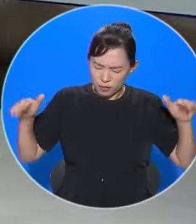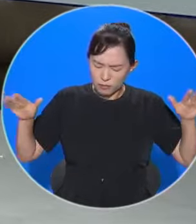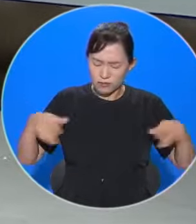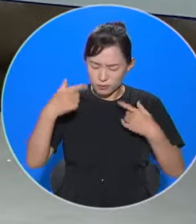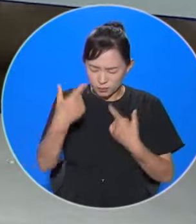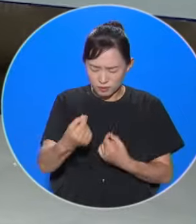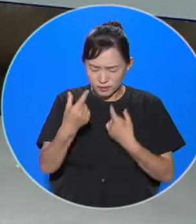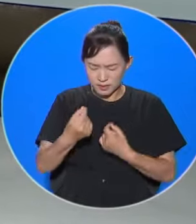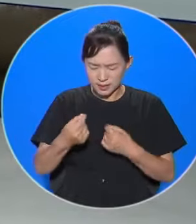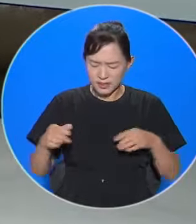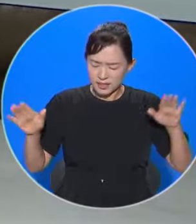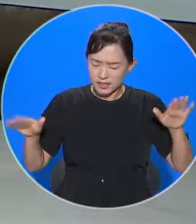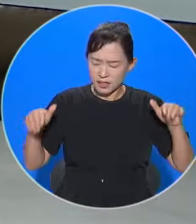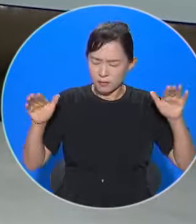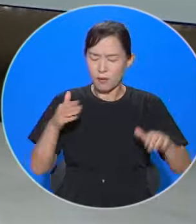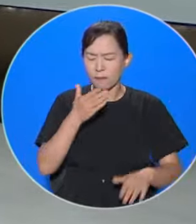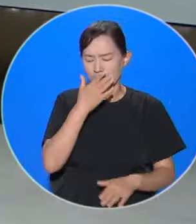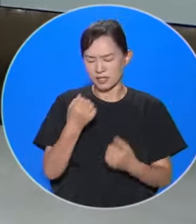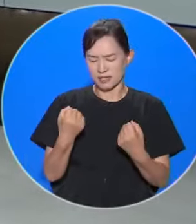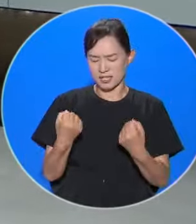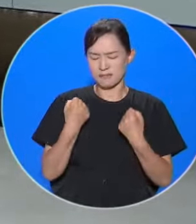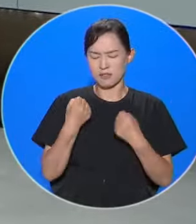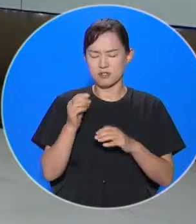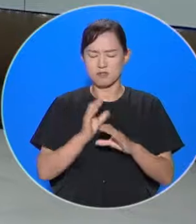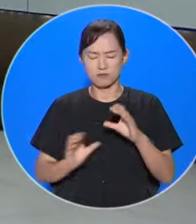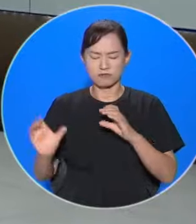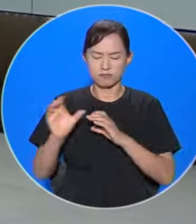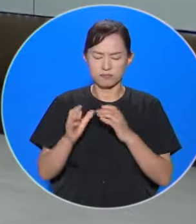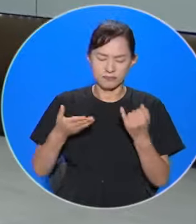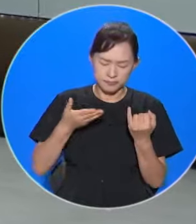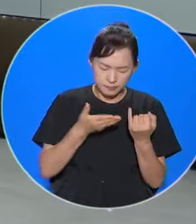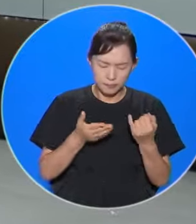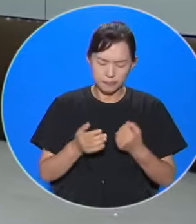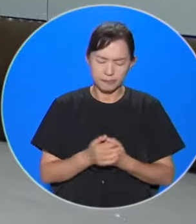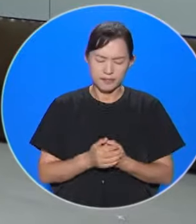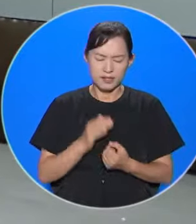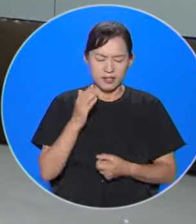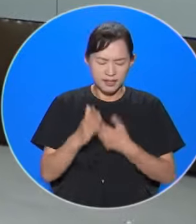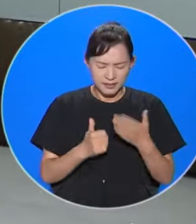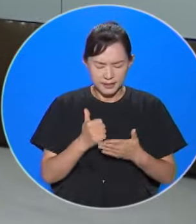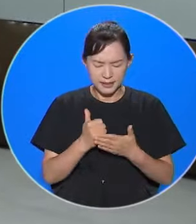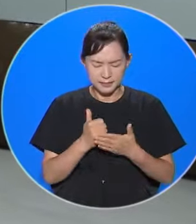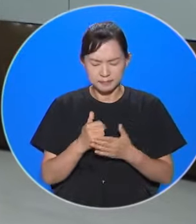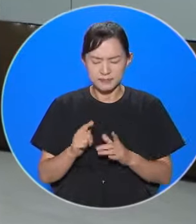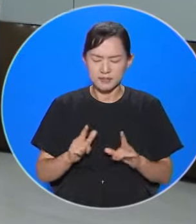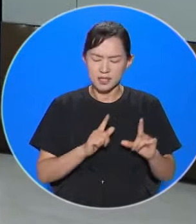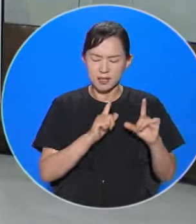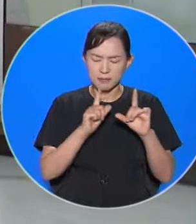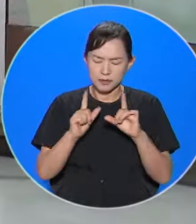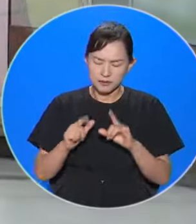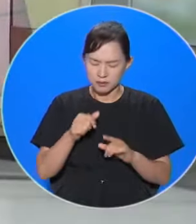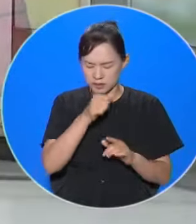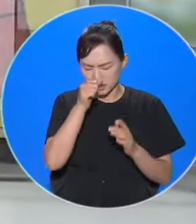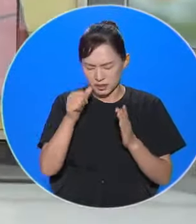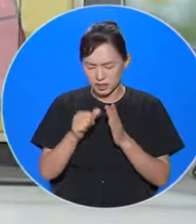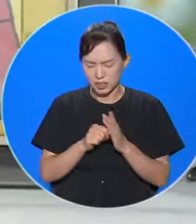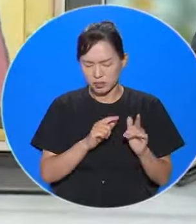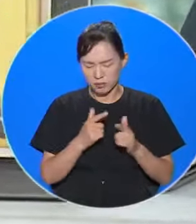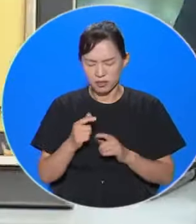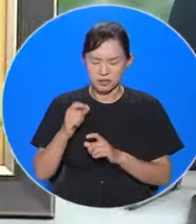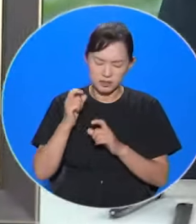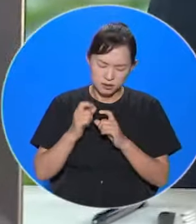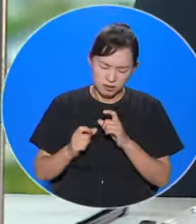날아오르듯이 날아오를 수 있는 힘을 더하여 주시옵소서 아버지 하나님 우리 권사님 살아오면서 인생에 여러 가지